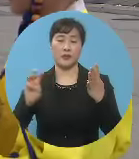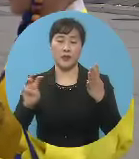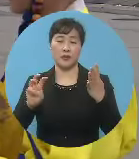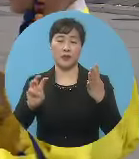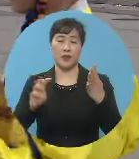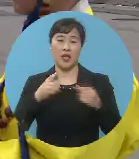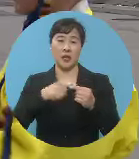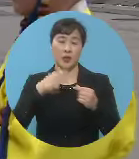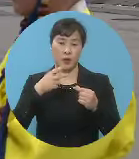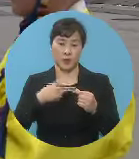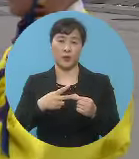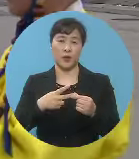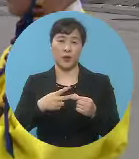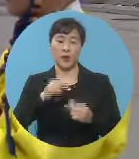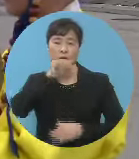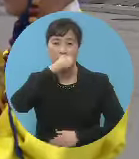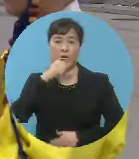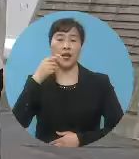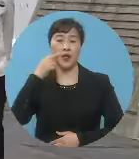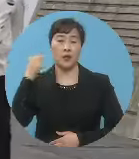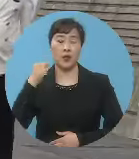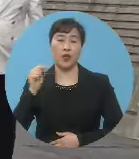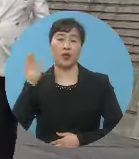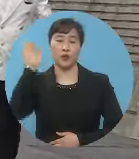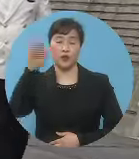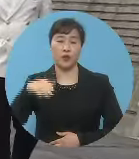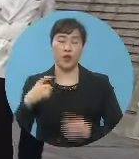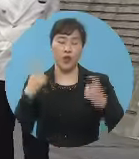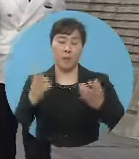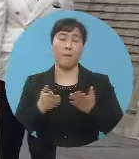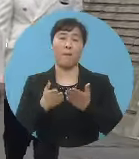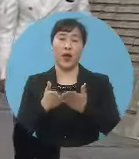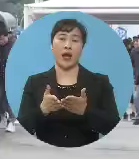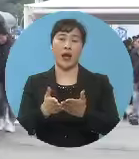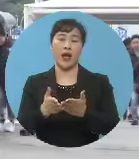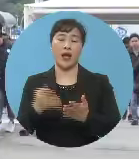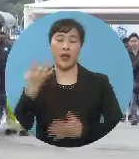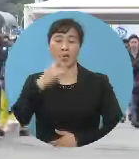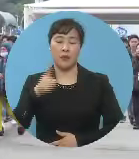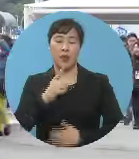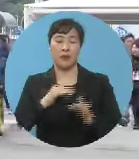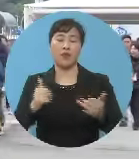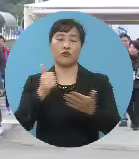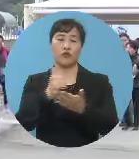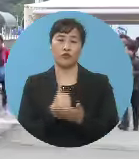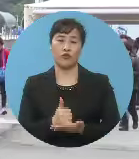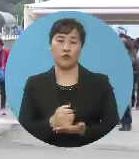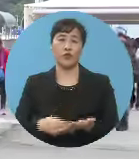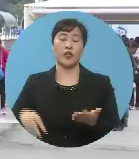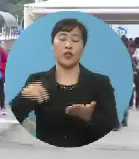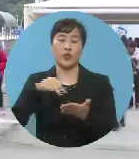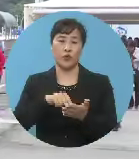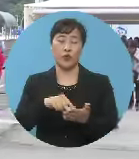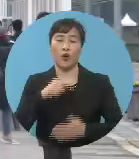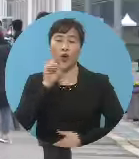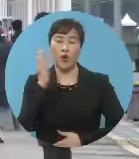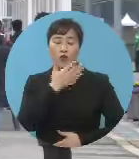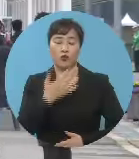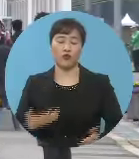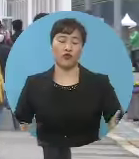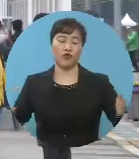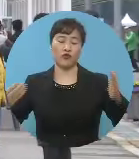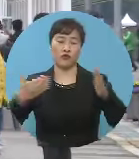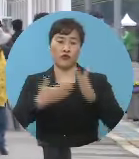두 차례에 걸쳐 타이완과 일본에서 출발한 크루즈가 4,100여 명의 관광객을 태우고 여수 크루즈